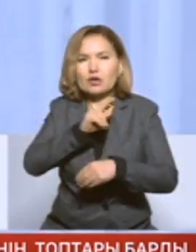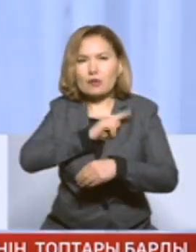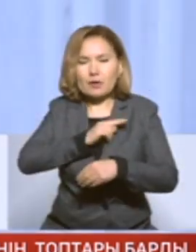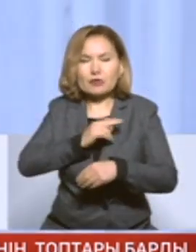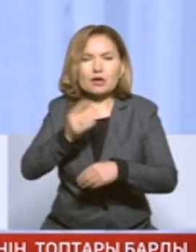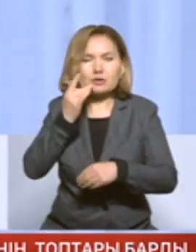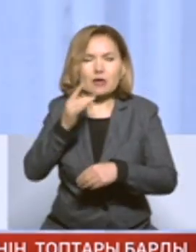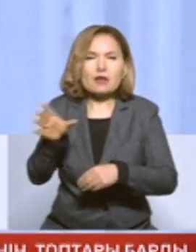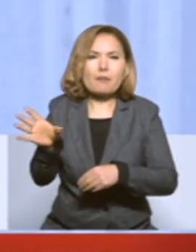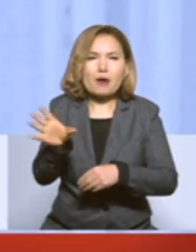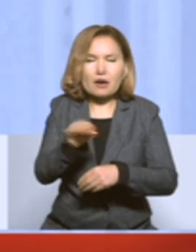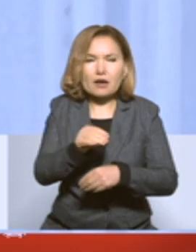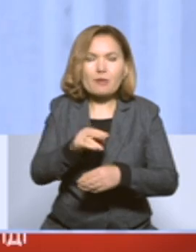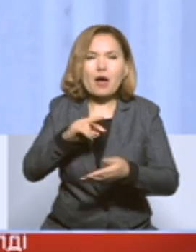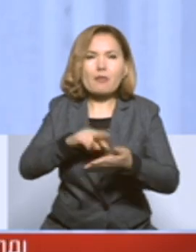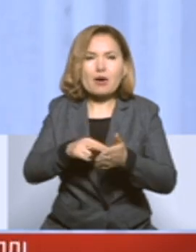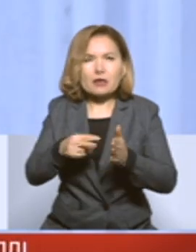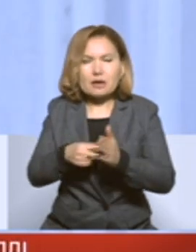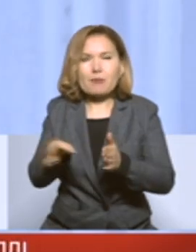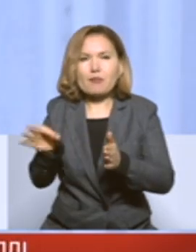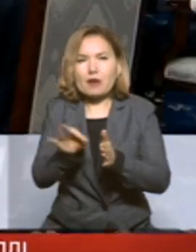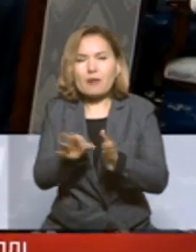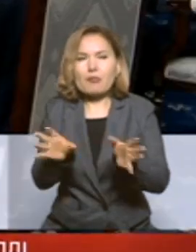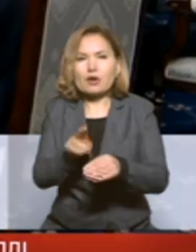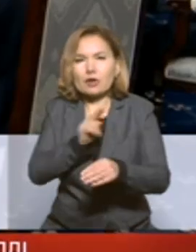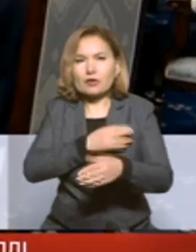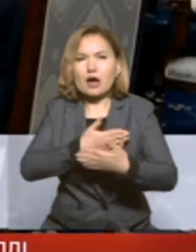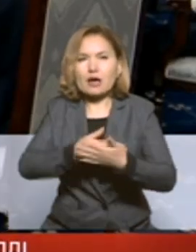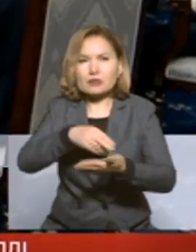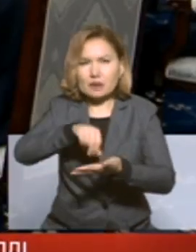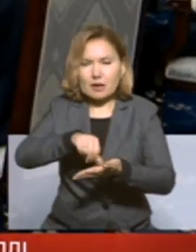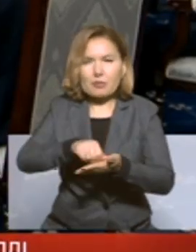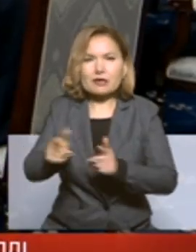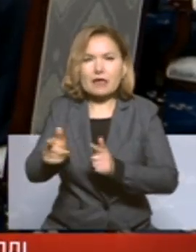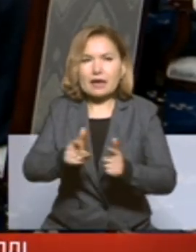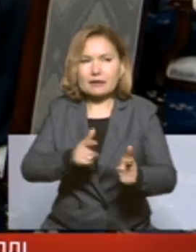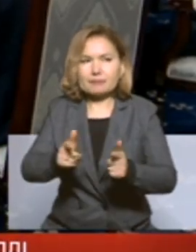мүдделерімізге сай келетін барлық мақсаттарға бірлесіп атсалысуға дайын.